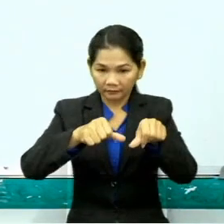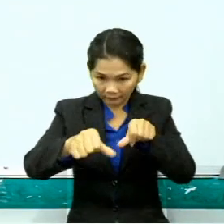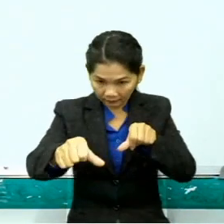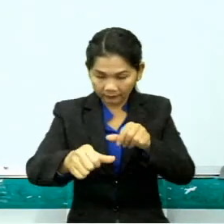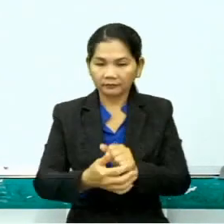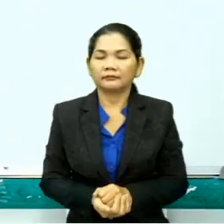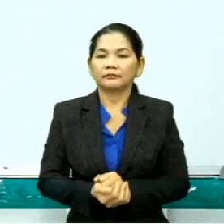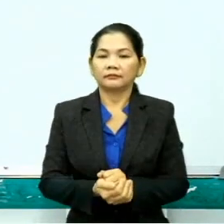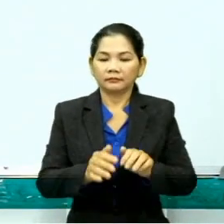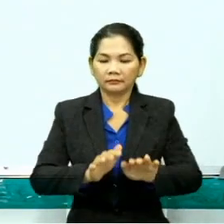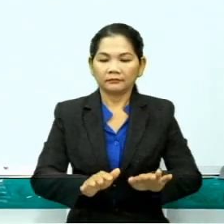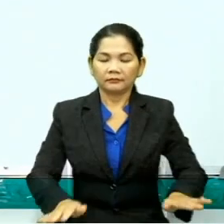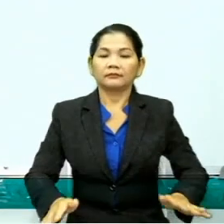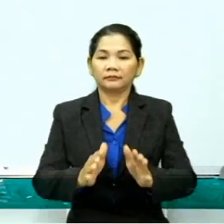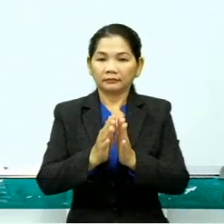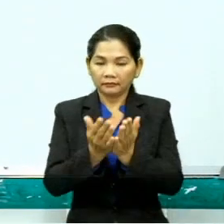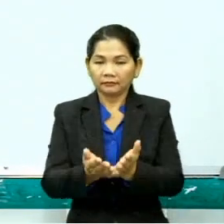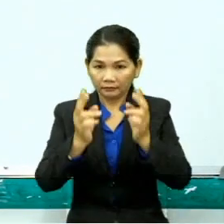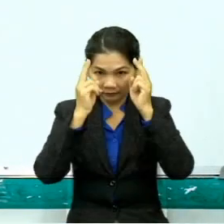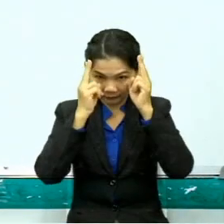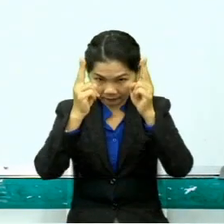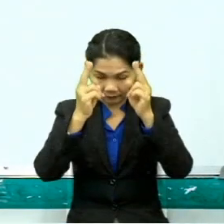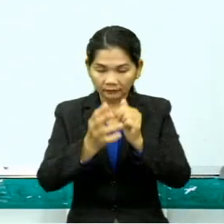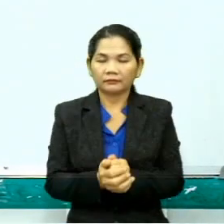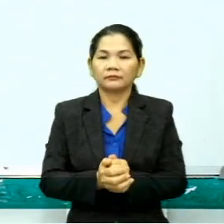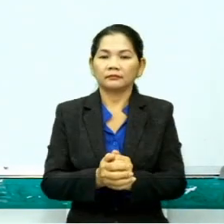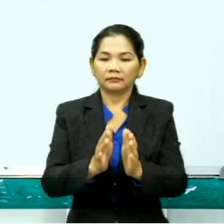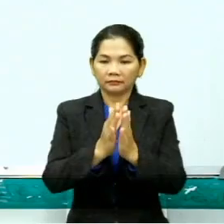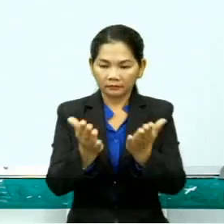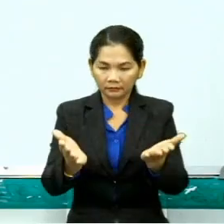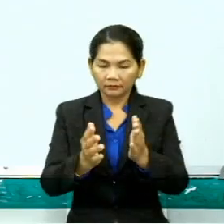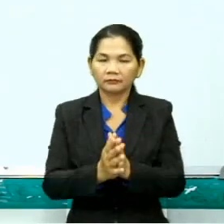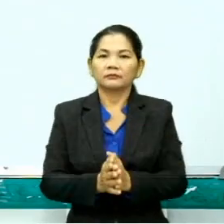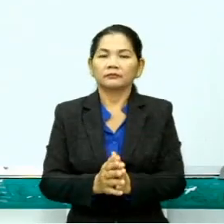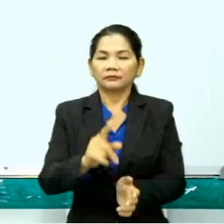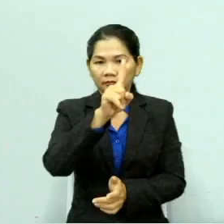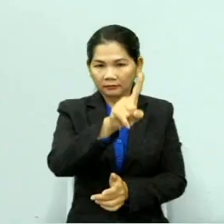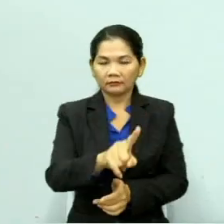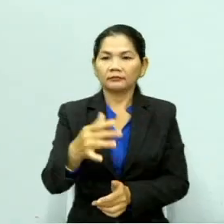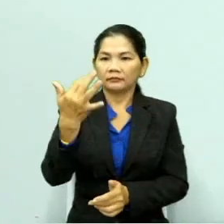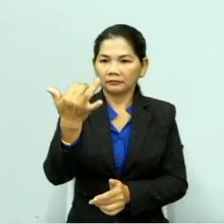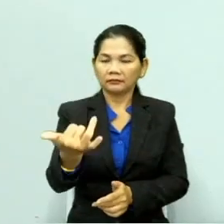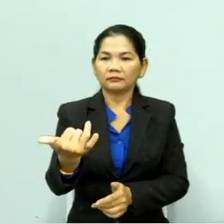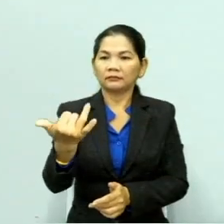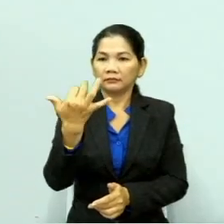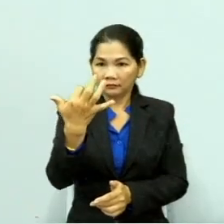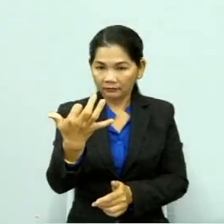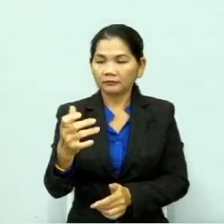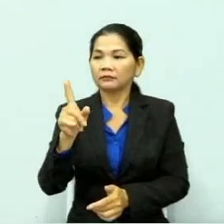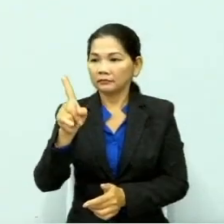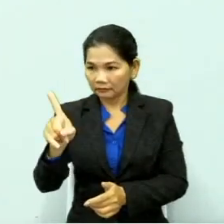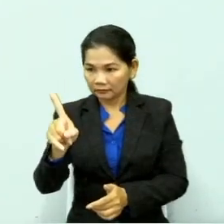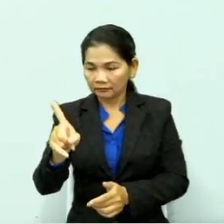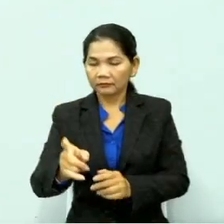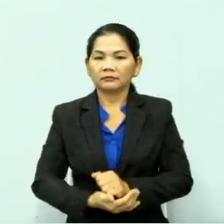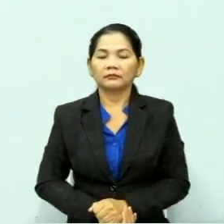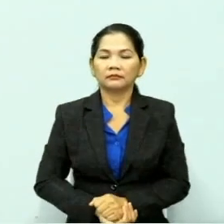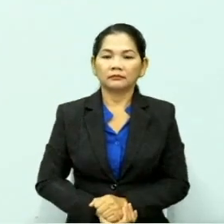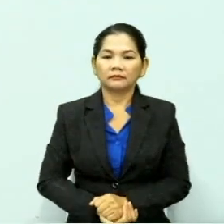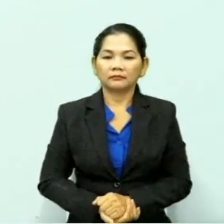hai trăm bu con đam miên sập hơi sặc sặc cố cha cứ con bao nơi tầm po tí mùi rồi ba sập mùi nè con